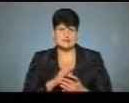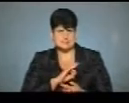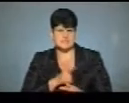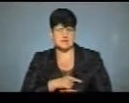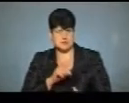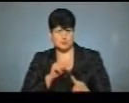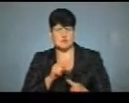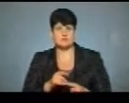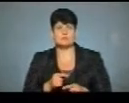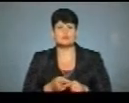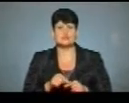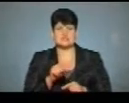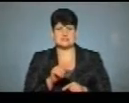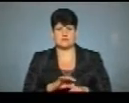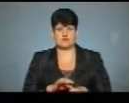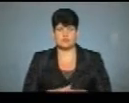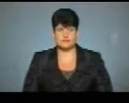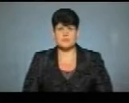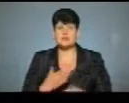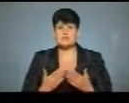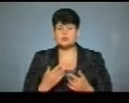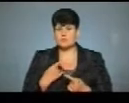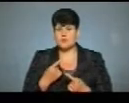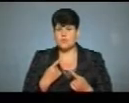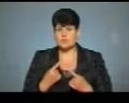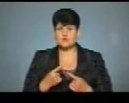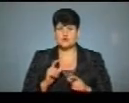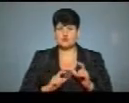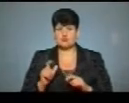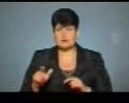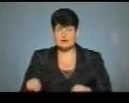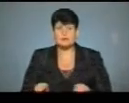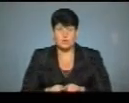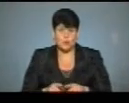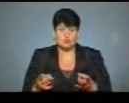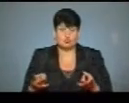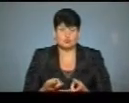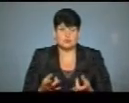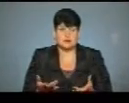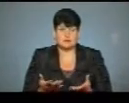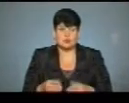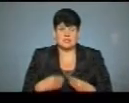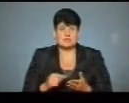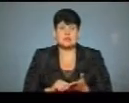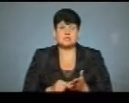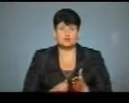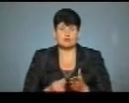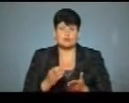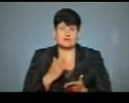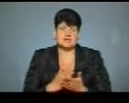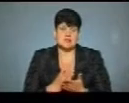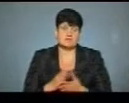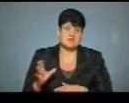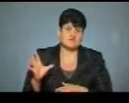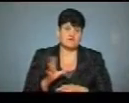імунітет проти цих хвороб. Якщо ми говоримо, ми почали в сюжеті, що студентам також потрібно пред'явити довідки про наявність